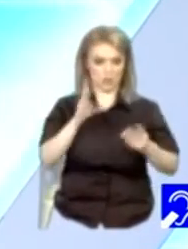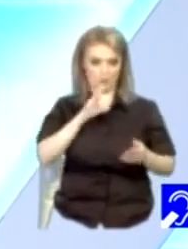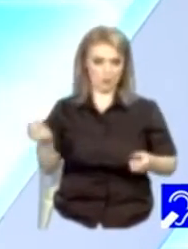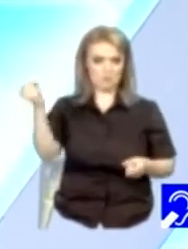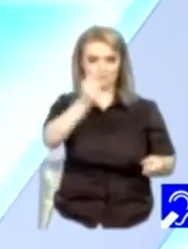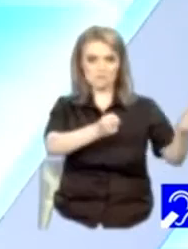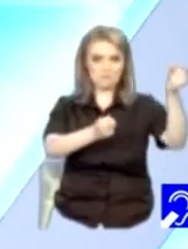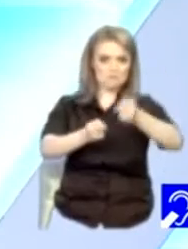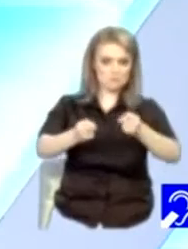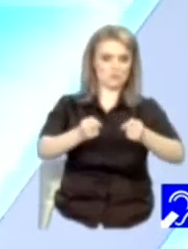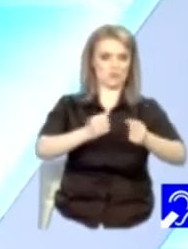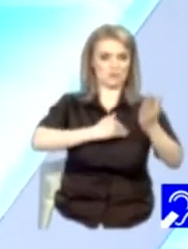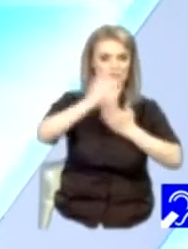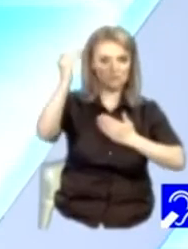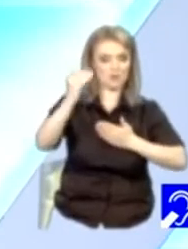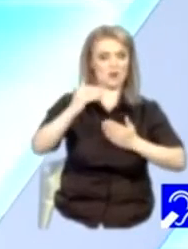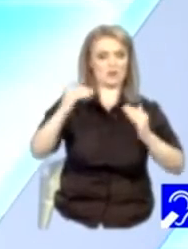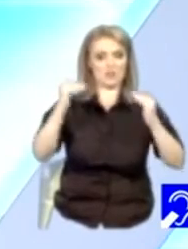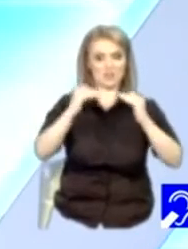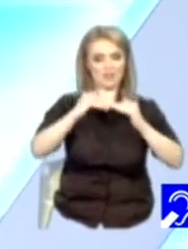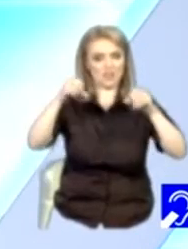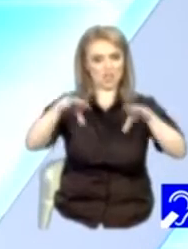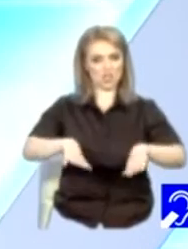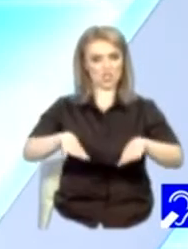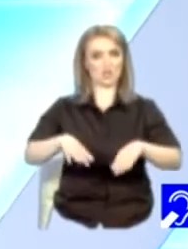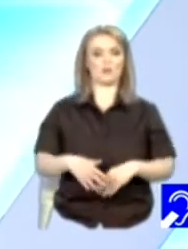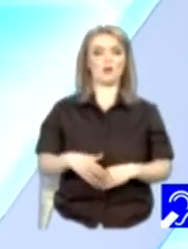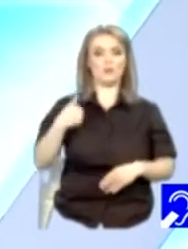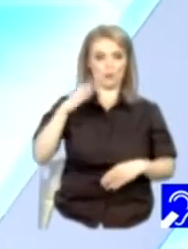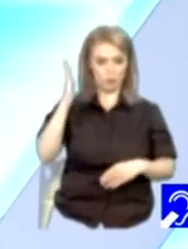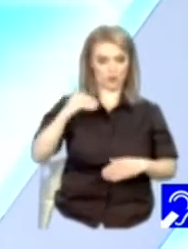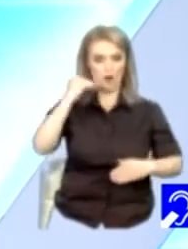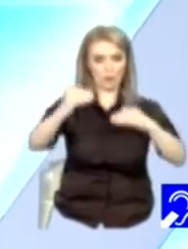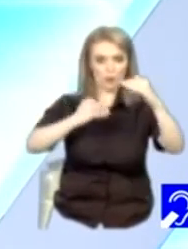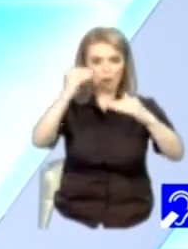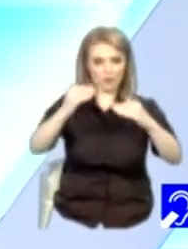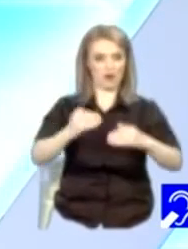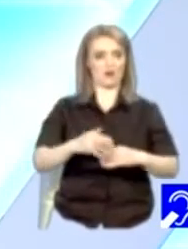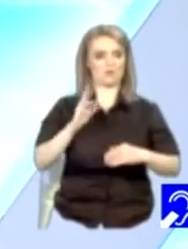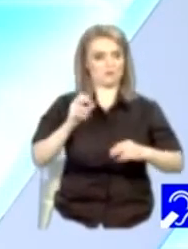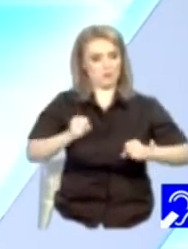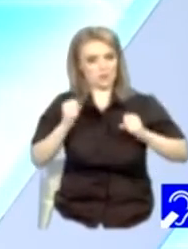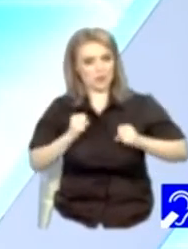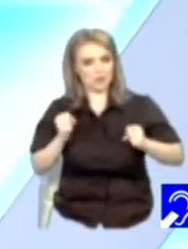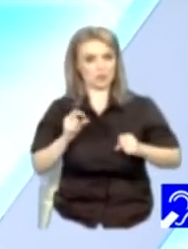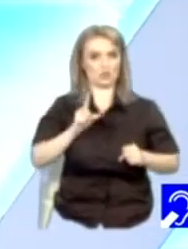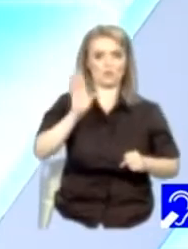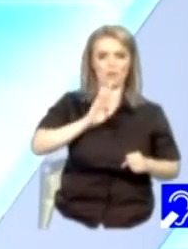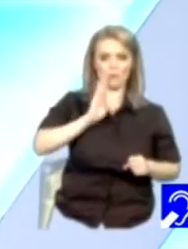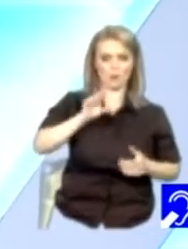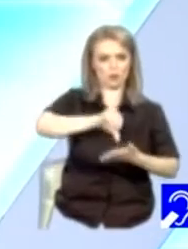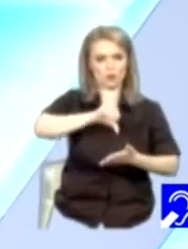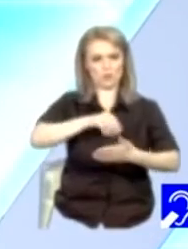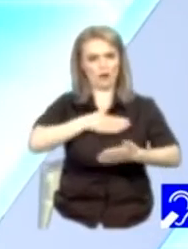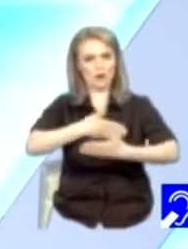de lider, la nivel de decizie. Noi vom promova la maxim femeile, la toate nivelurile